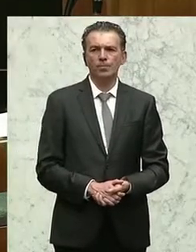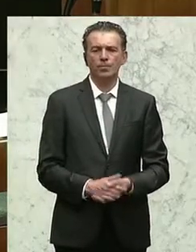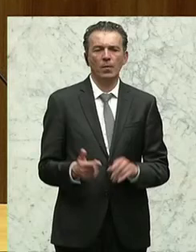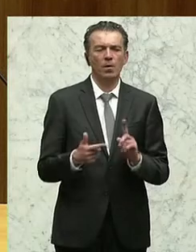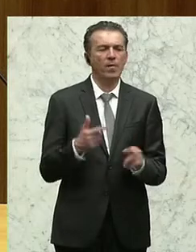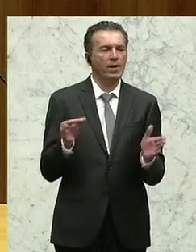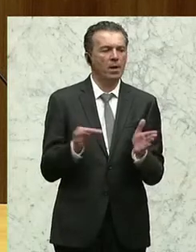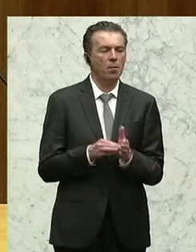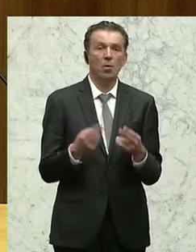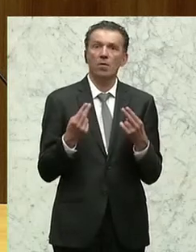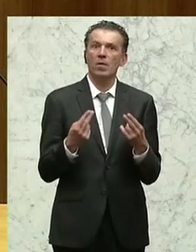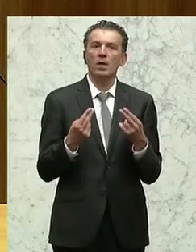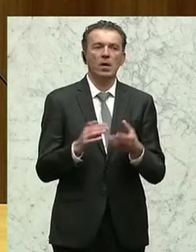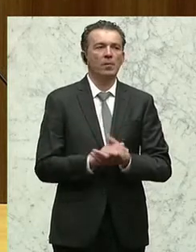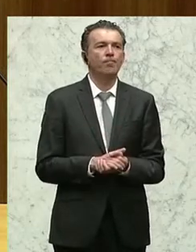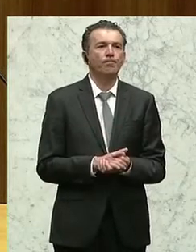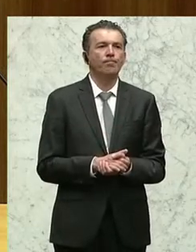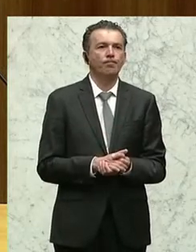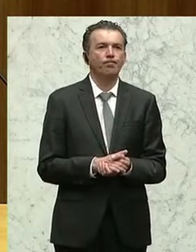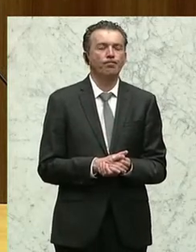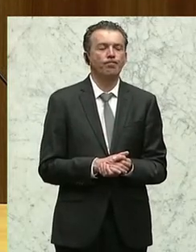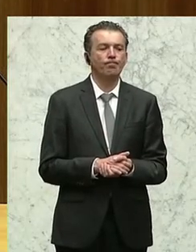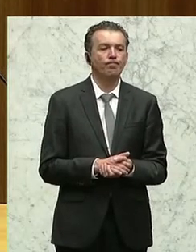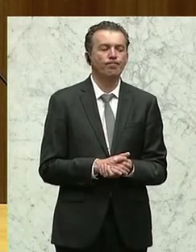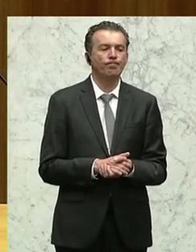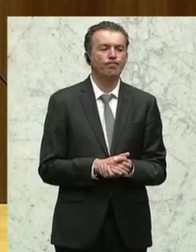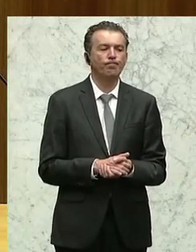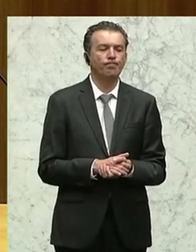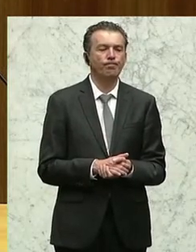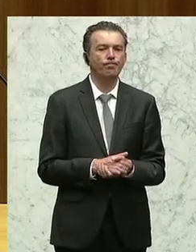Ein zweiter Punkt, der uns ganz wesentlich erscheint, ist, hier soll